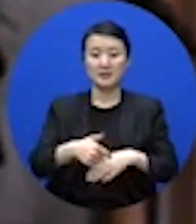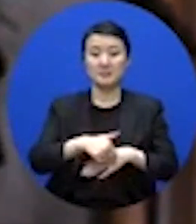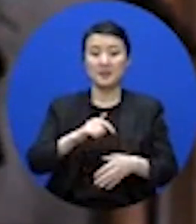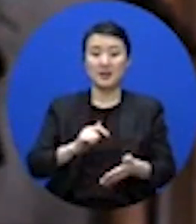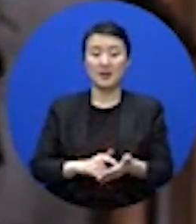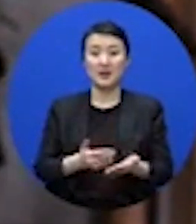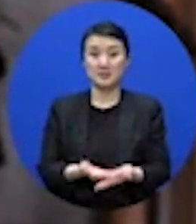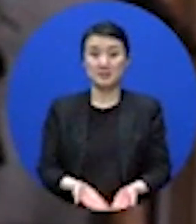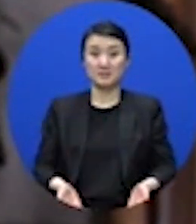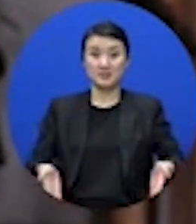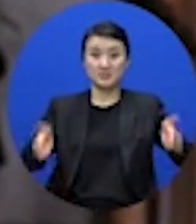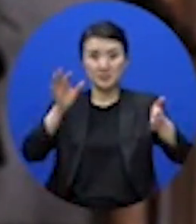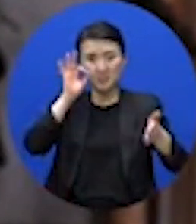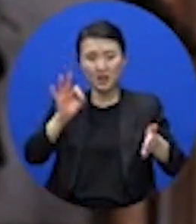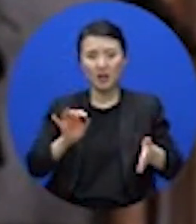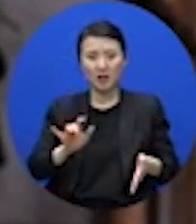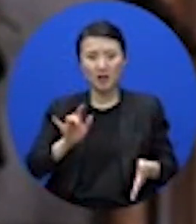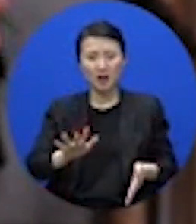그릇이 하나도